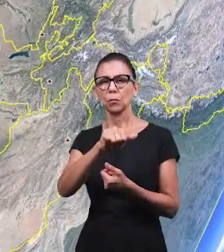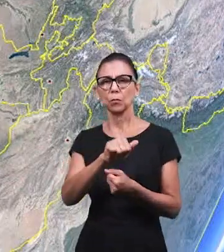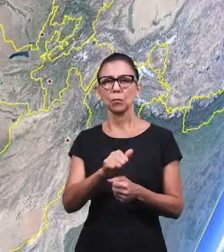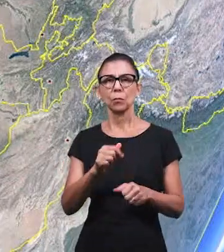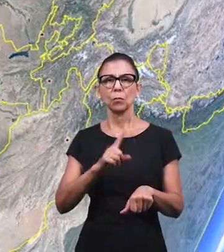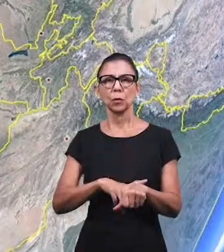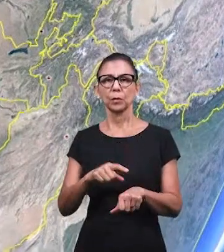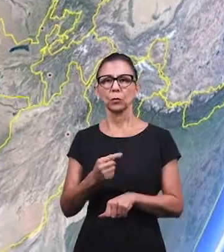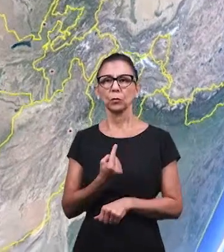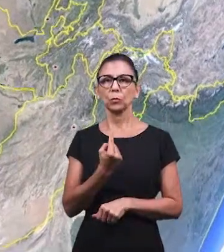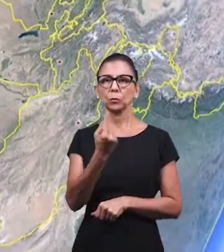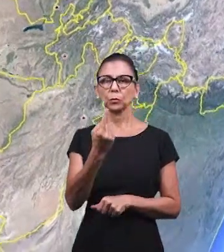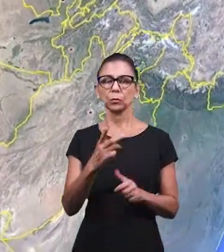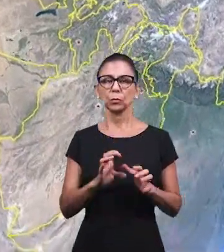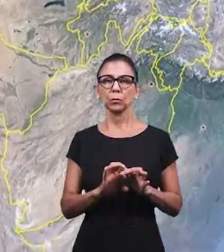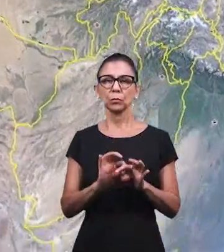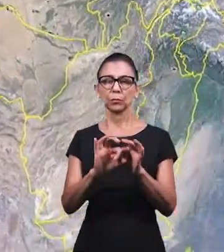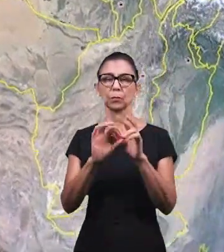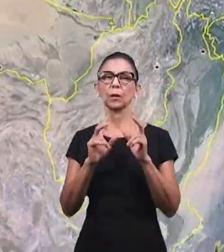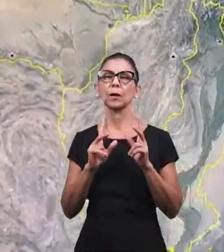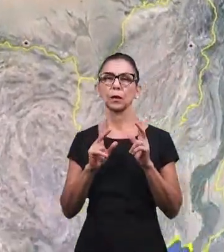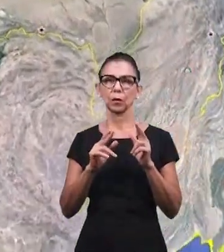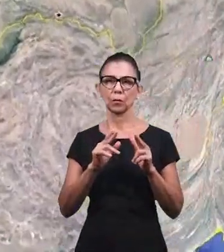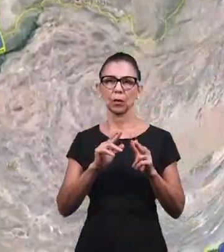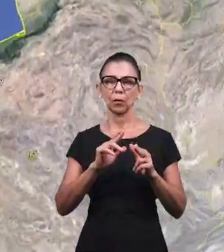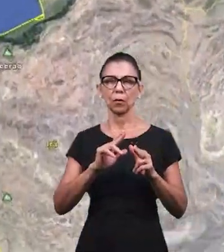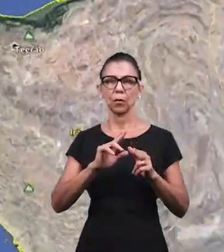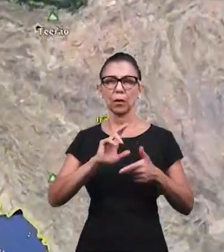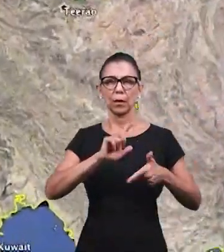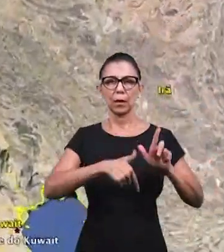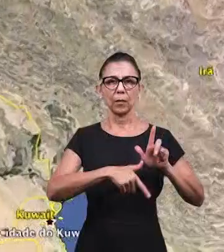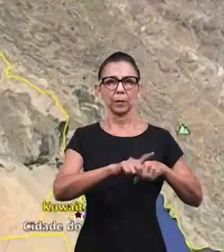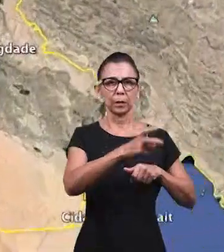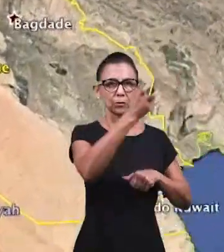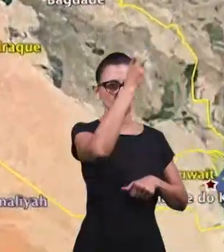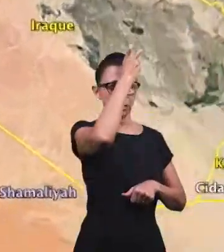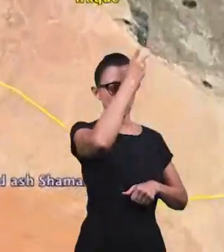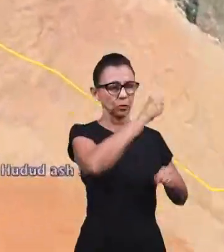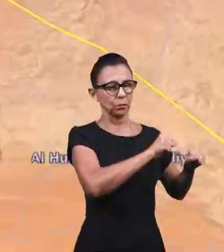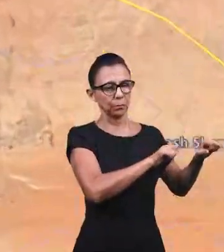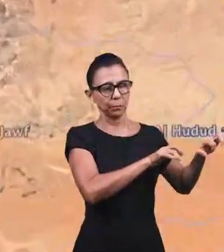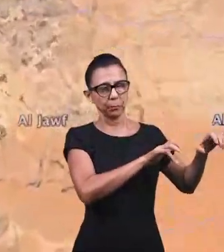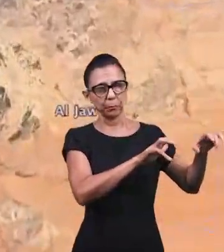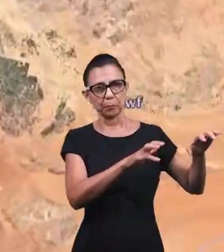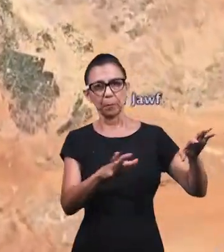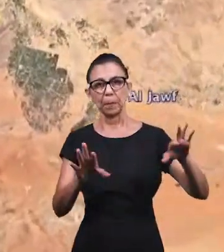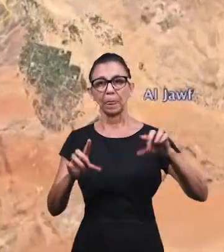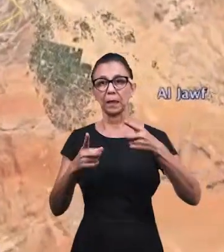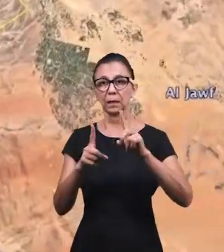moment d'unité, de communion, comme l'ont vécu les Hébreux à leur sortie d'Égypte et les